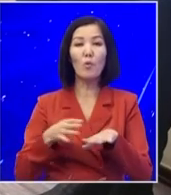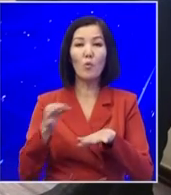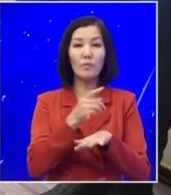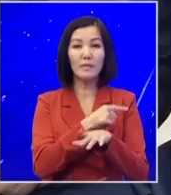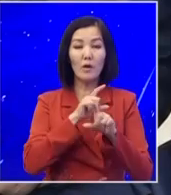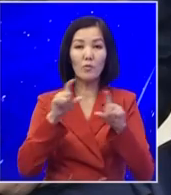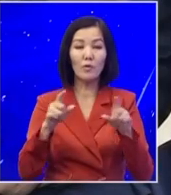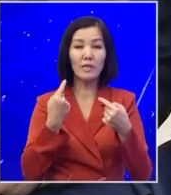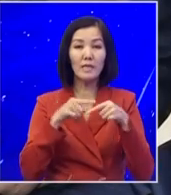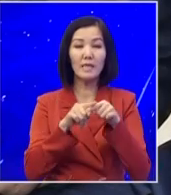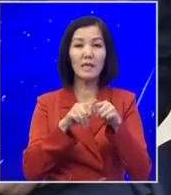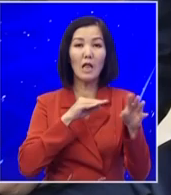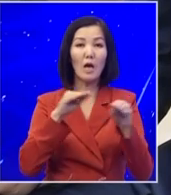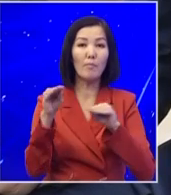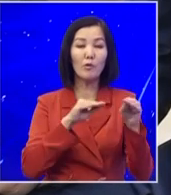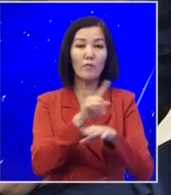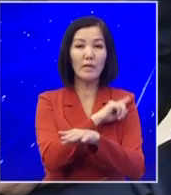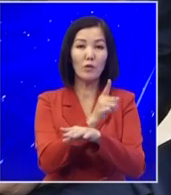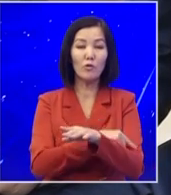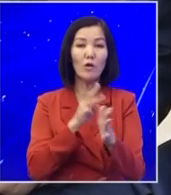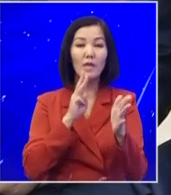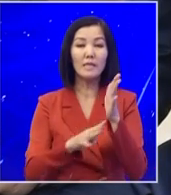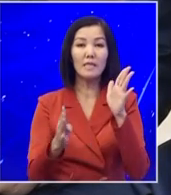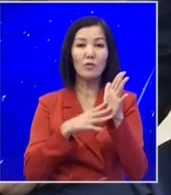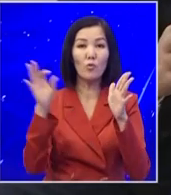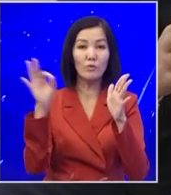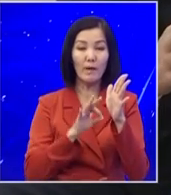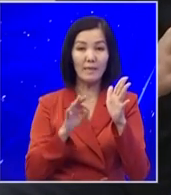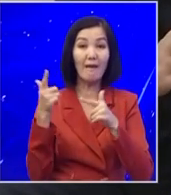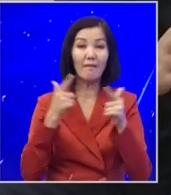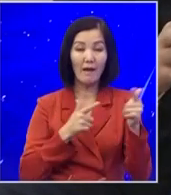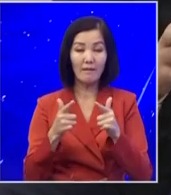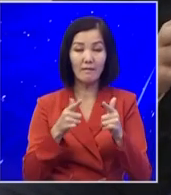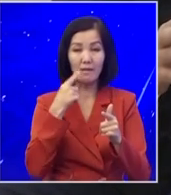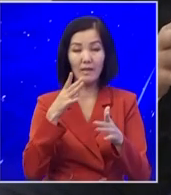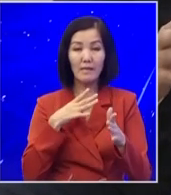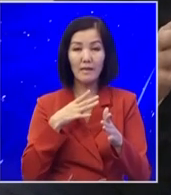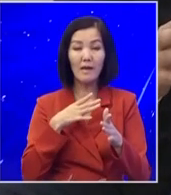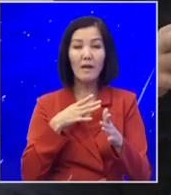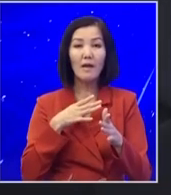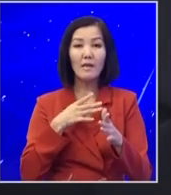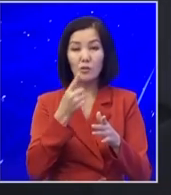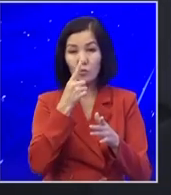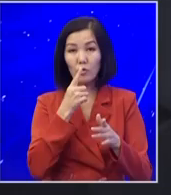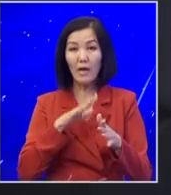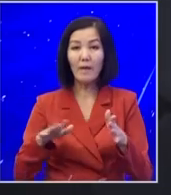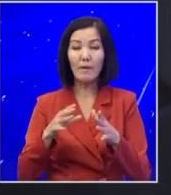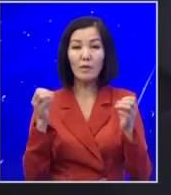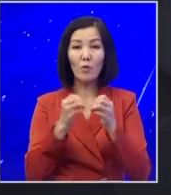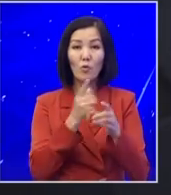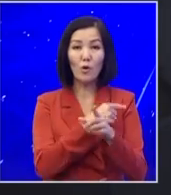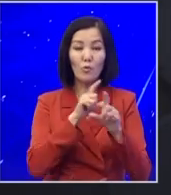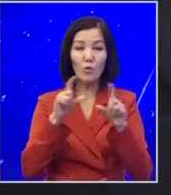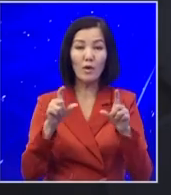ауруханаларындағы материалдық техникалық базаның қуаттылығы 89%-ға дейін дайын екенін айтты. Әрі жуырда аймақтардағы 10